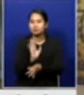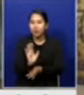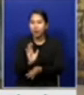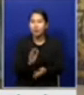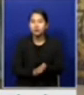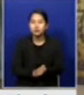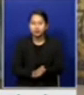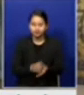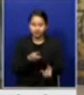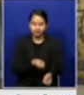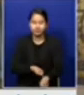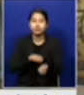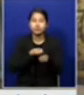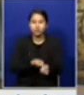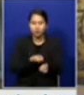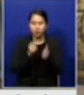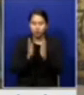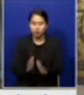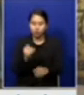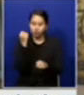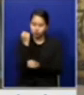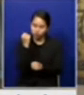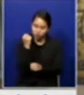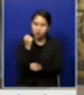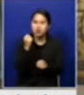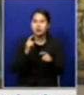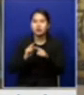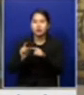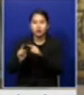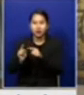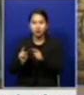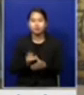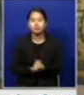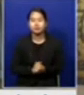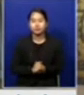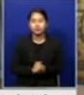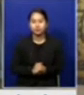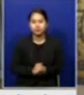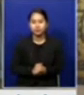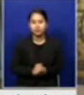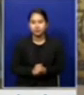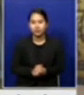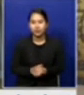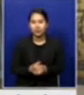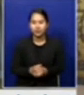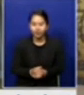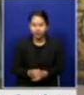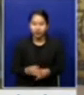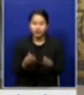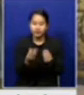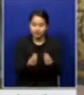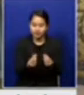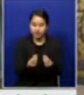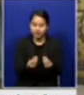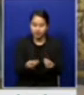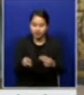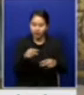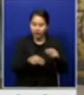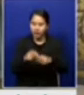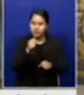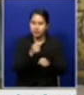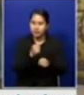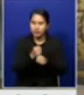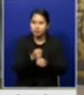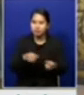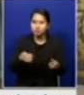ายนะครับไม่มีที่ทำกินรับจ้างทั่วไปแต่มีบัตรประจำตัวประชาชน